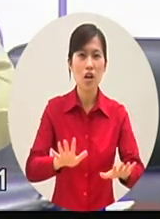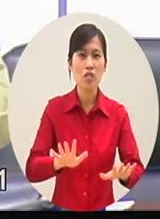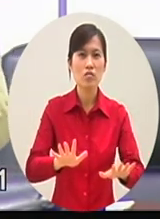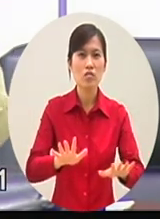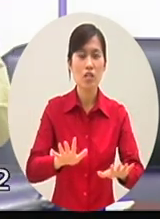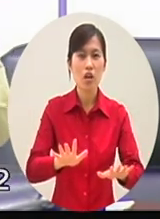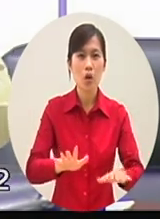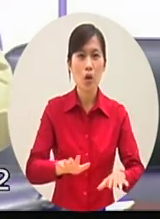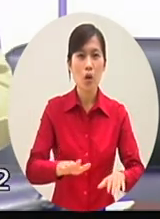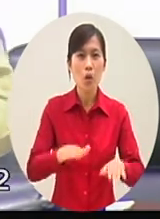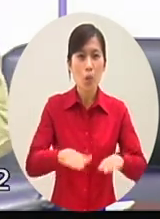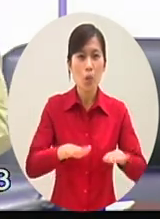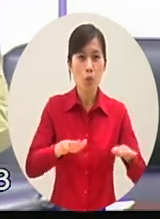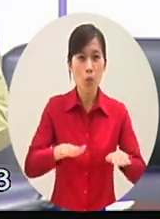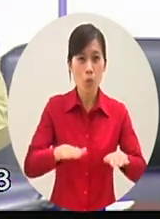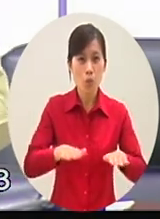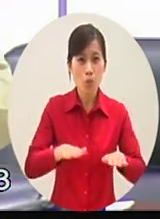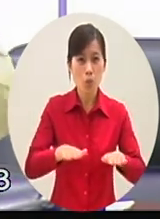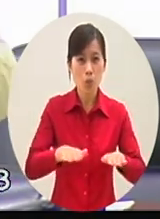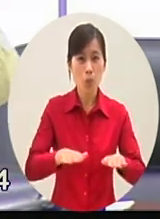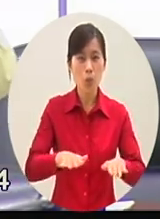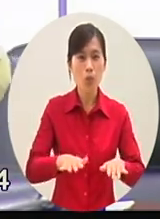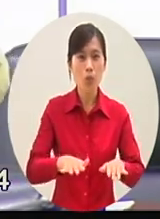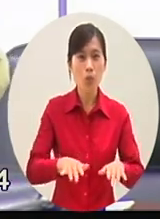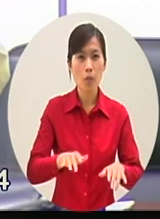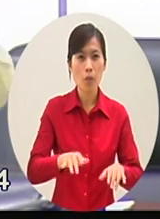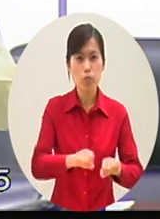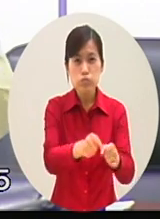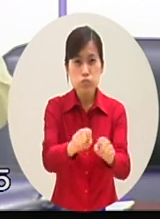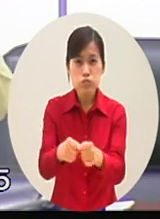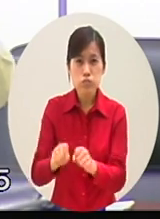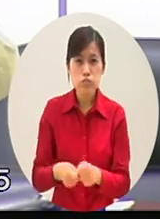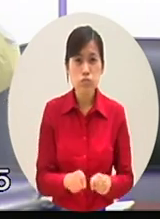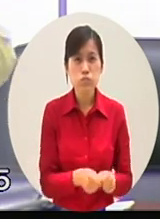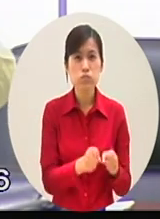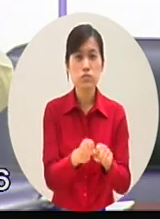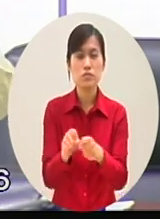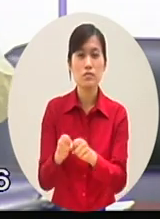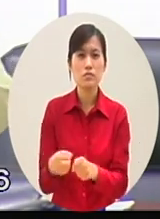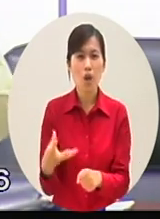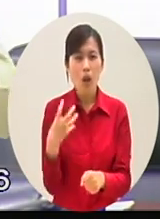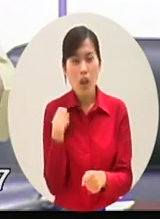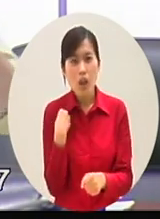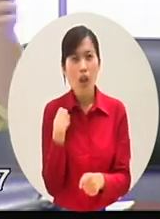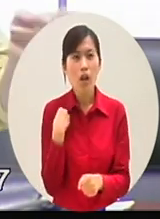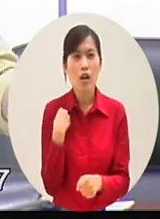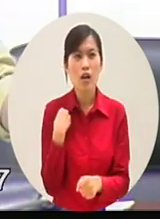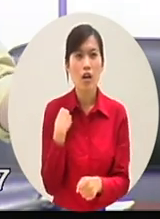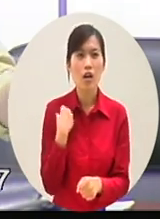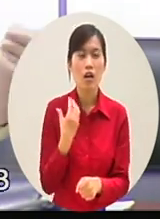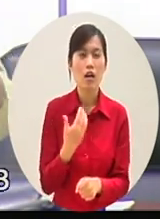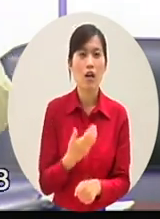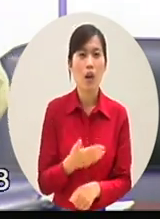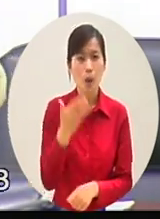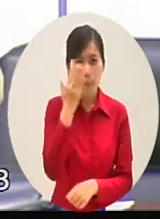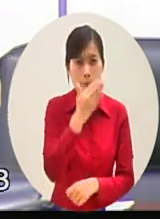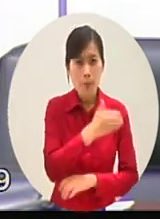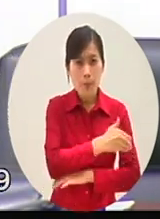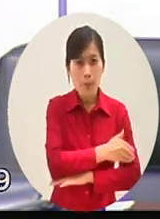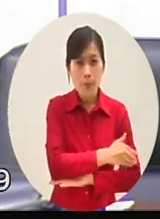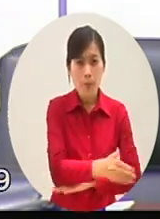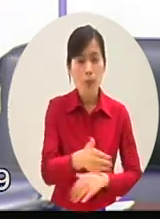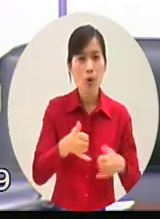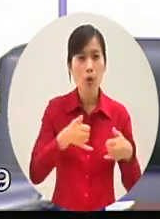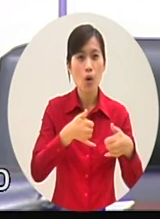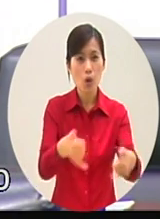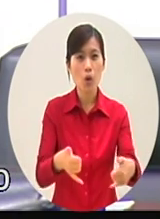震动啦，残旧不堪啦，有一条这个美庄路通往成功路的路段，然后还有这个松浦